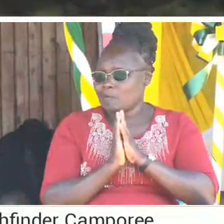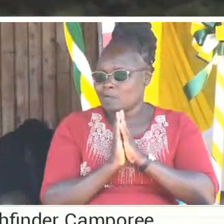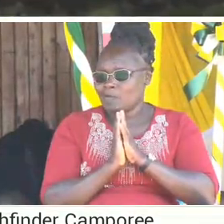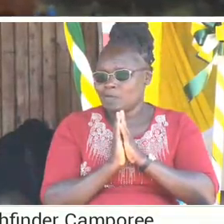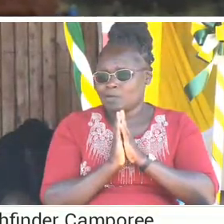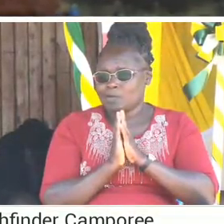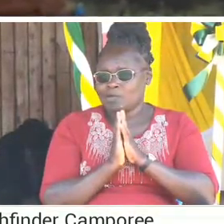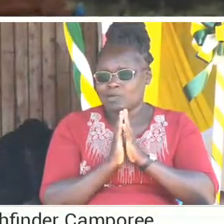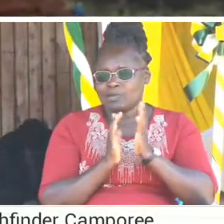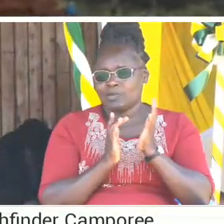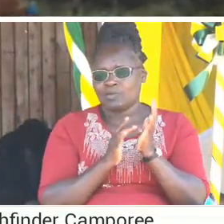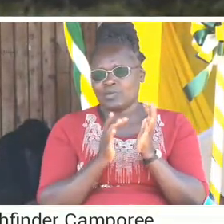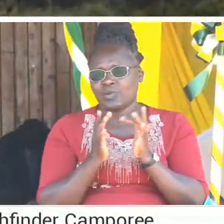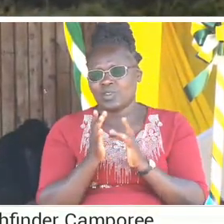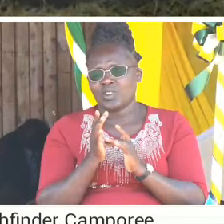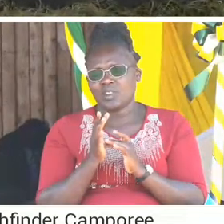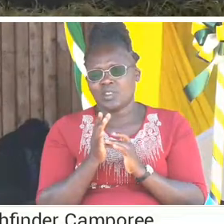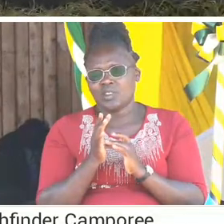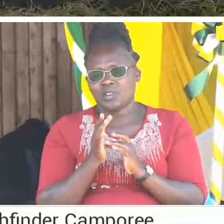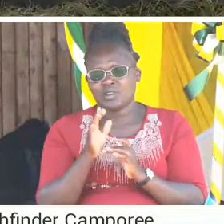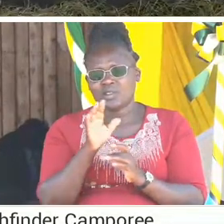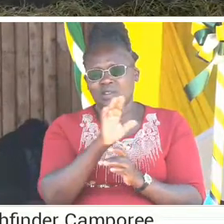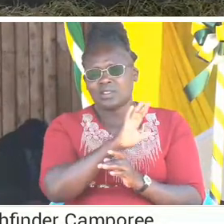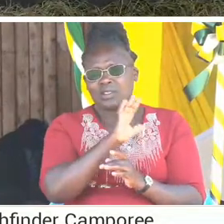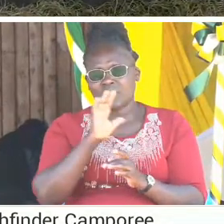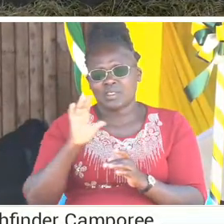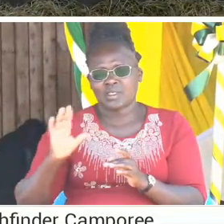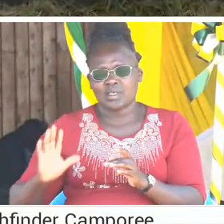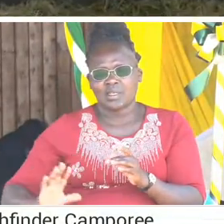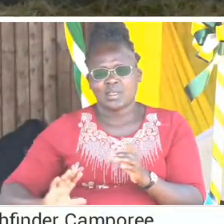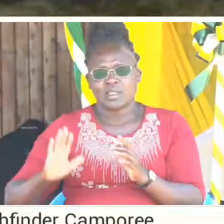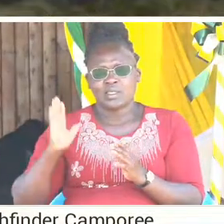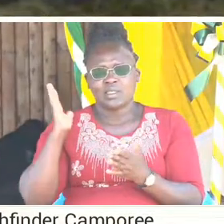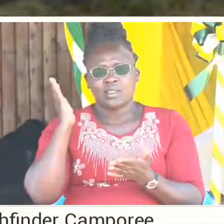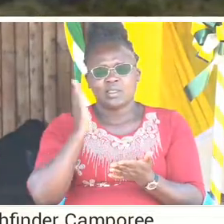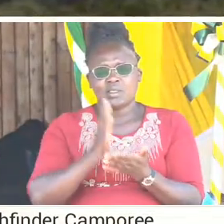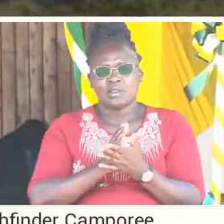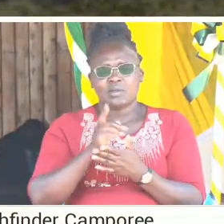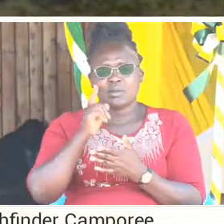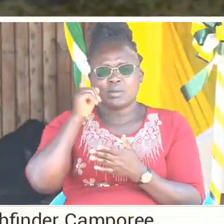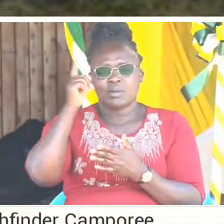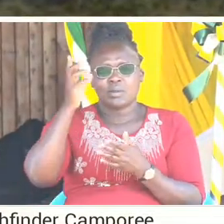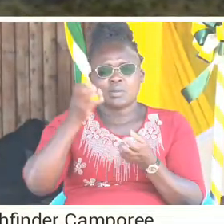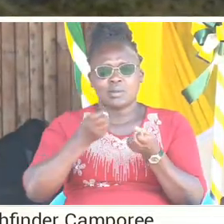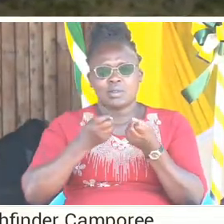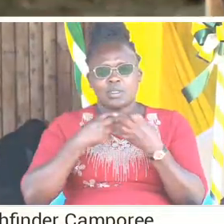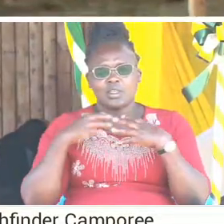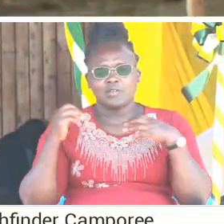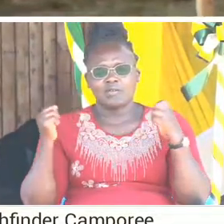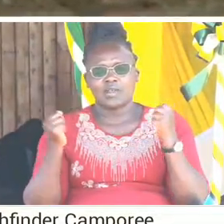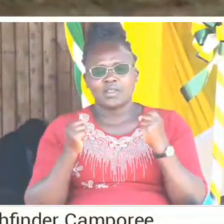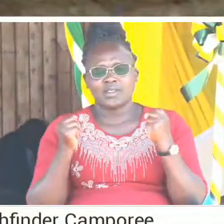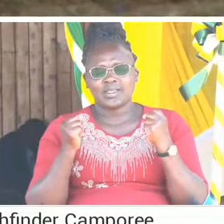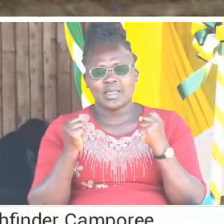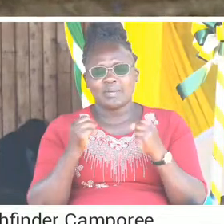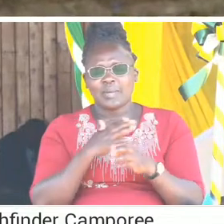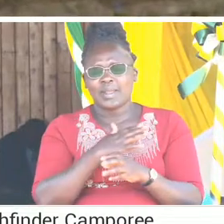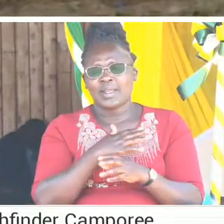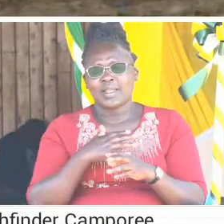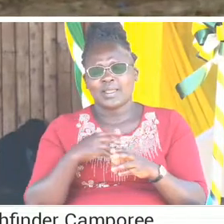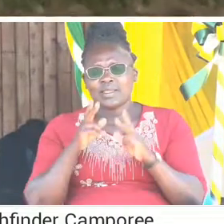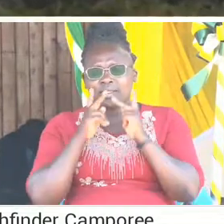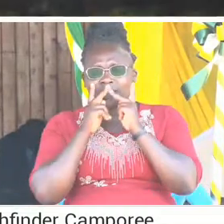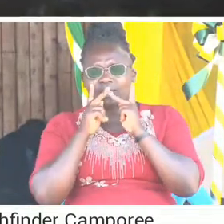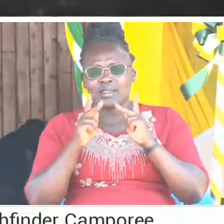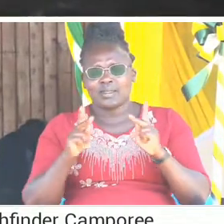Yesu Mwokozi, kwa hakika wewe hutupa furaha na amani, na wakati mambo yanapokuwa